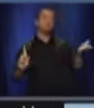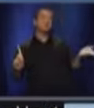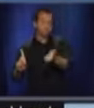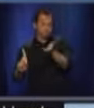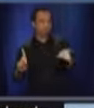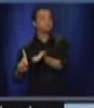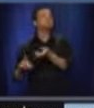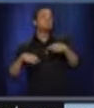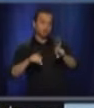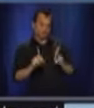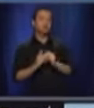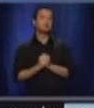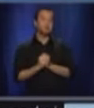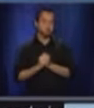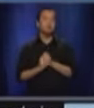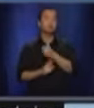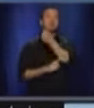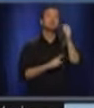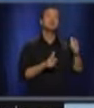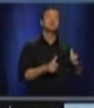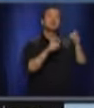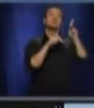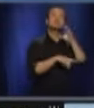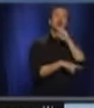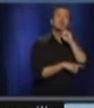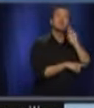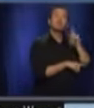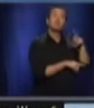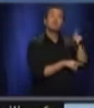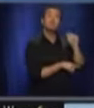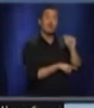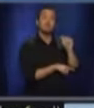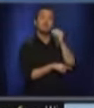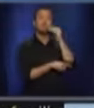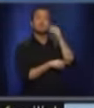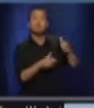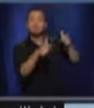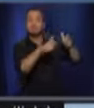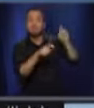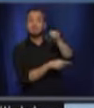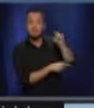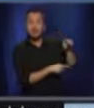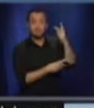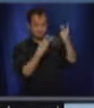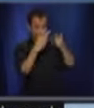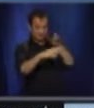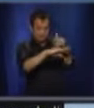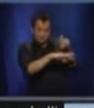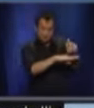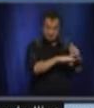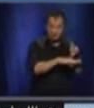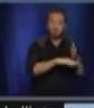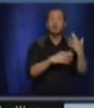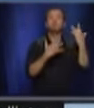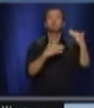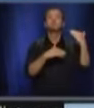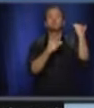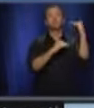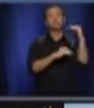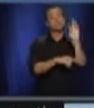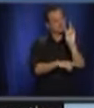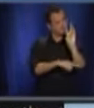nos résidences pour personnes âgées, les visites sont permises jusqu'à un maximum de 6 personnes à la fois, incluant le